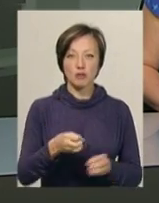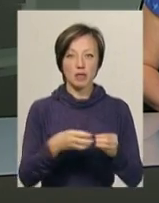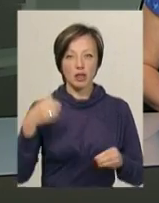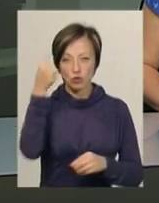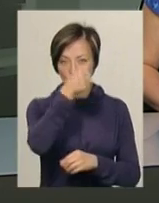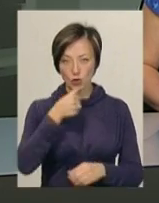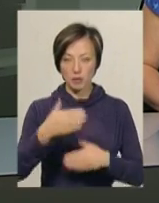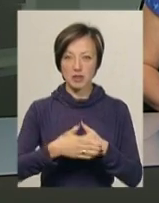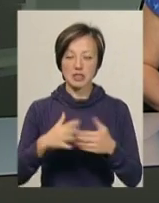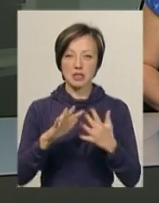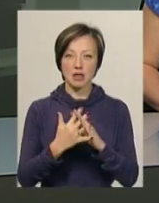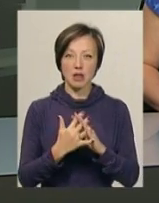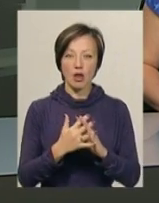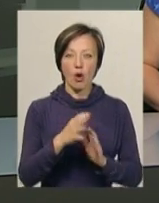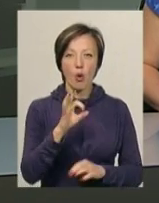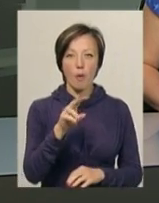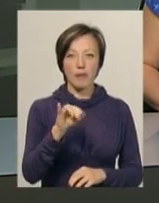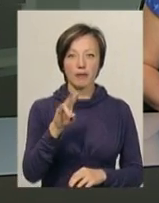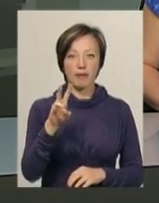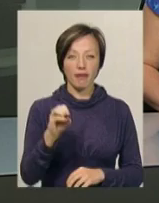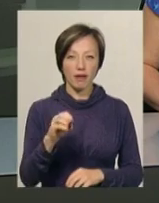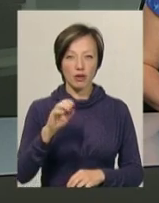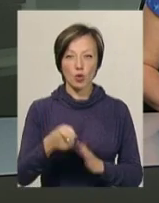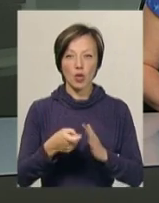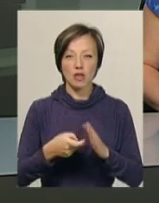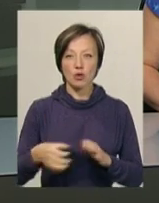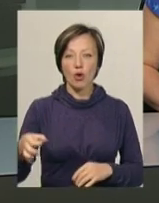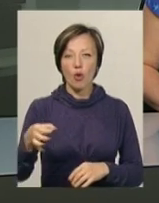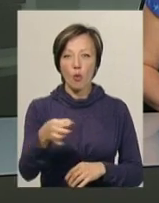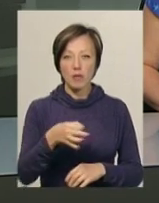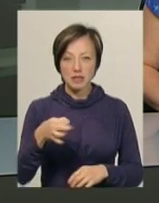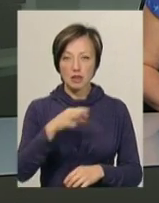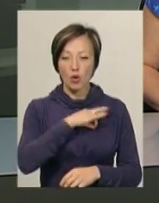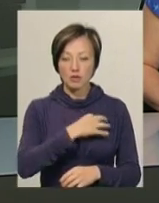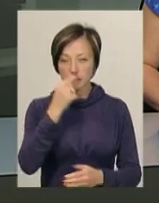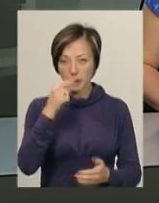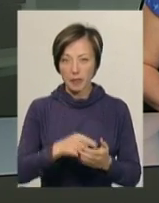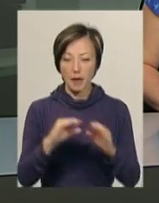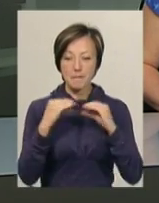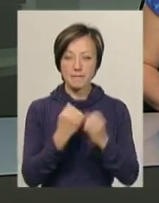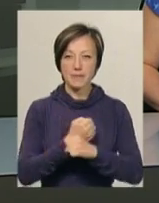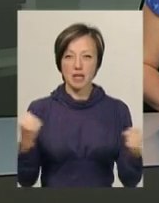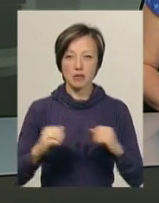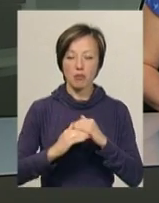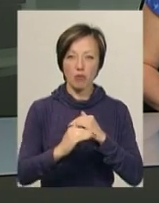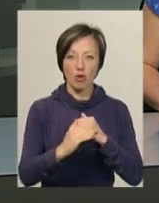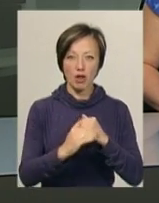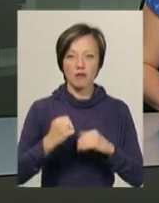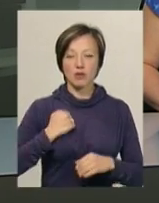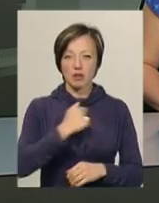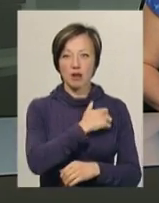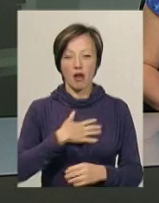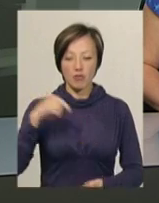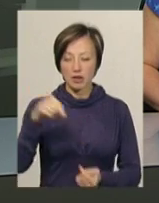року поблизу села Опитне Донецької області під час розвідки, натрапивши на мінне поле. Тоді військовослужбовець отримав